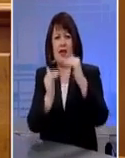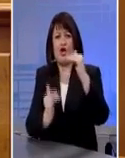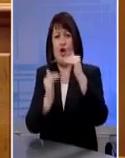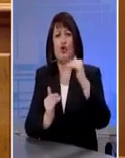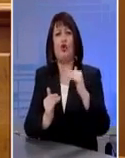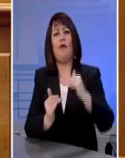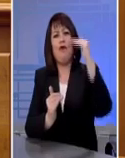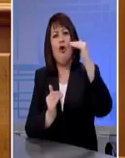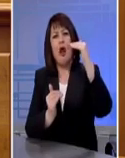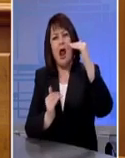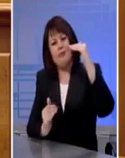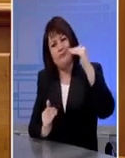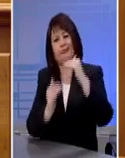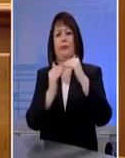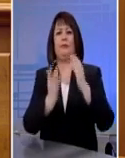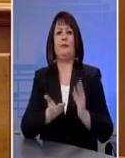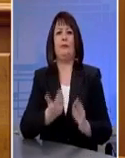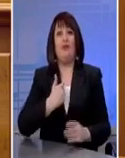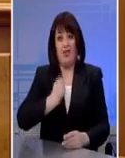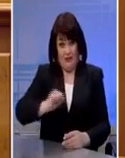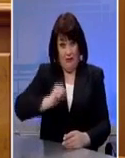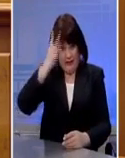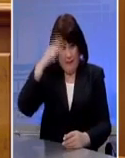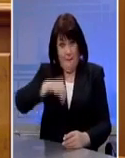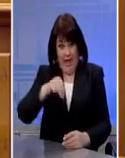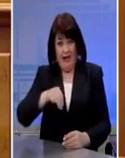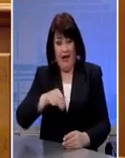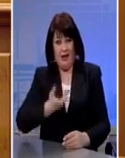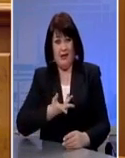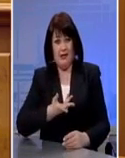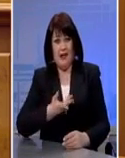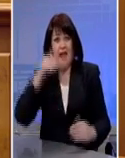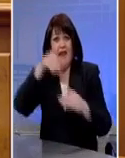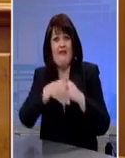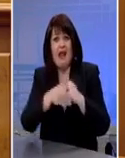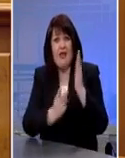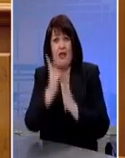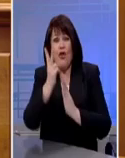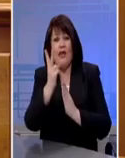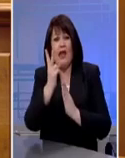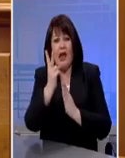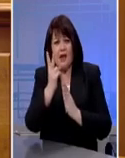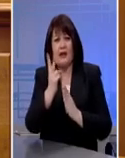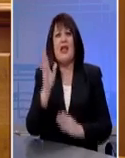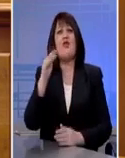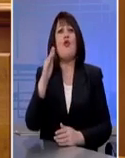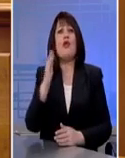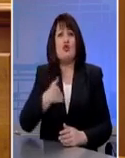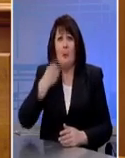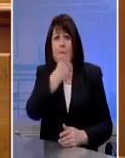του Βορρά, ότι θα τον φοβηθεί η Μέρκελ, και πήγε σε μια νύχτα στις 12 Ιουλίου και τα υπέγραψε